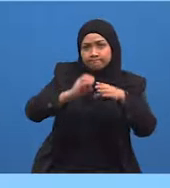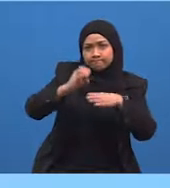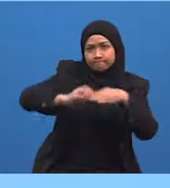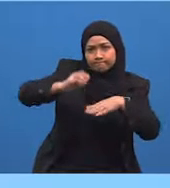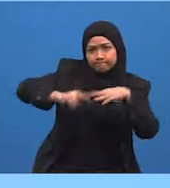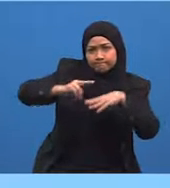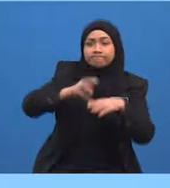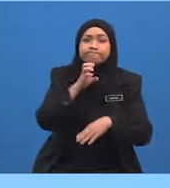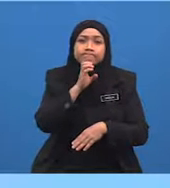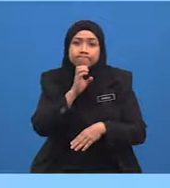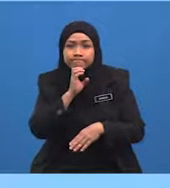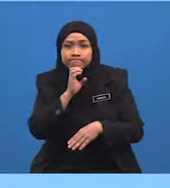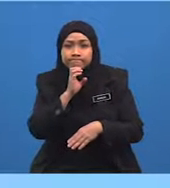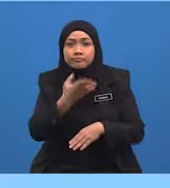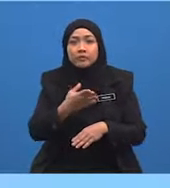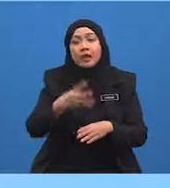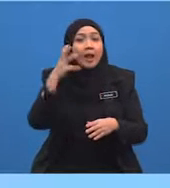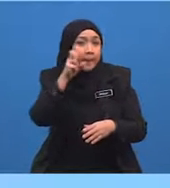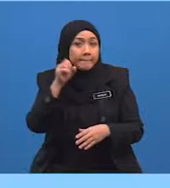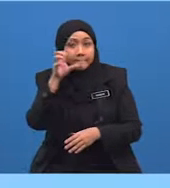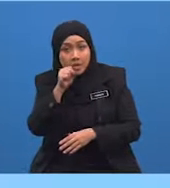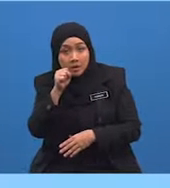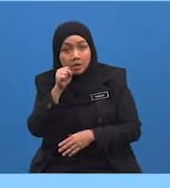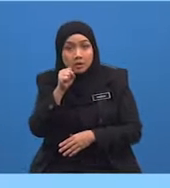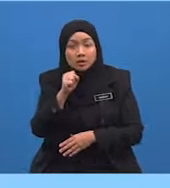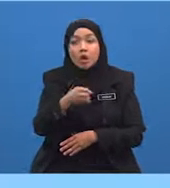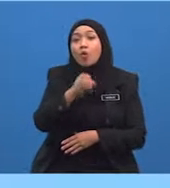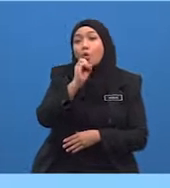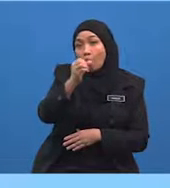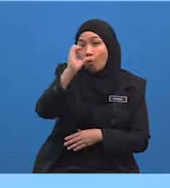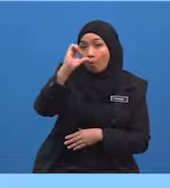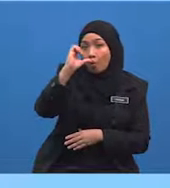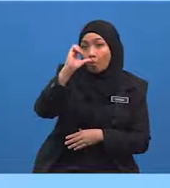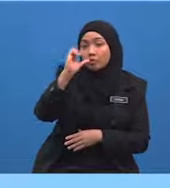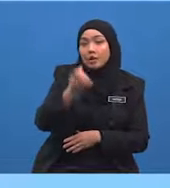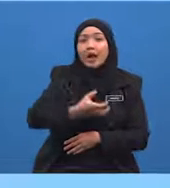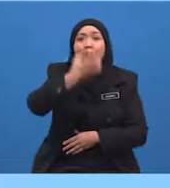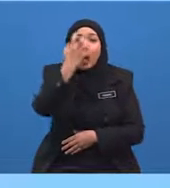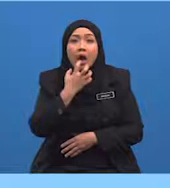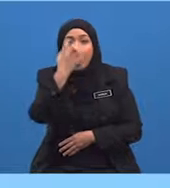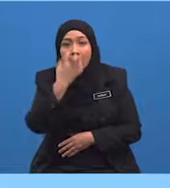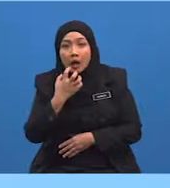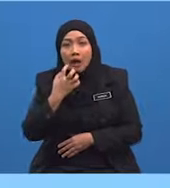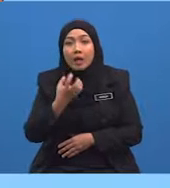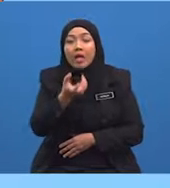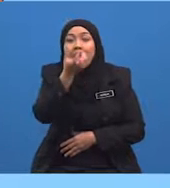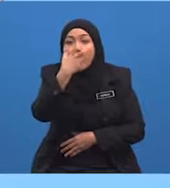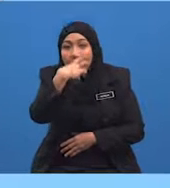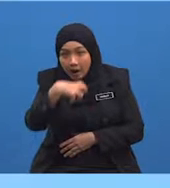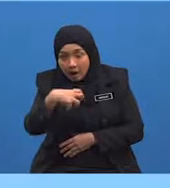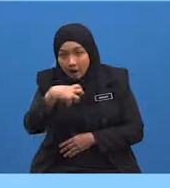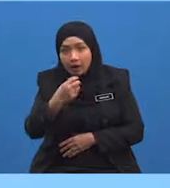soda, jus nenas, jus lemon, jus apple dan susu